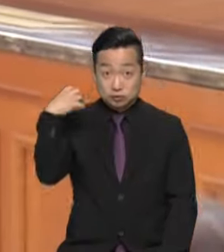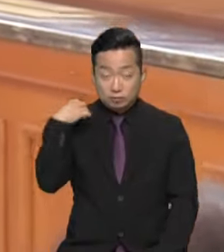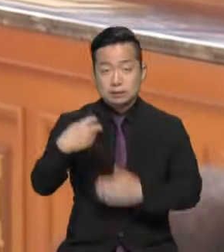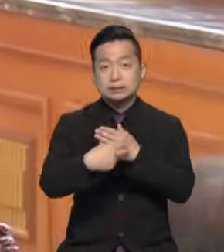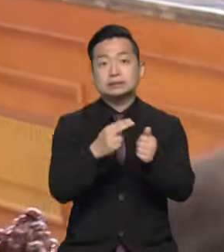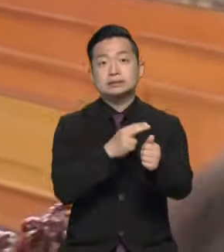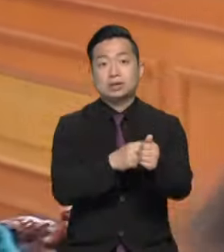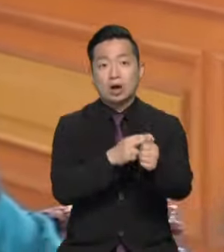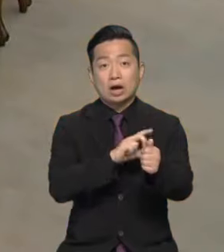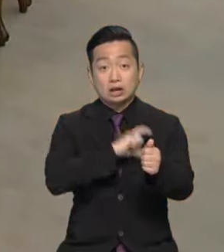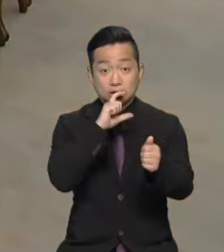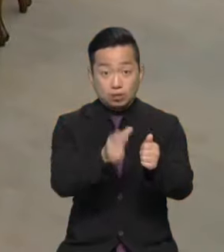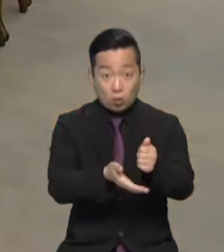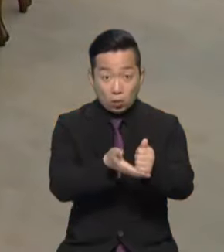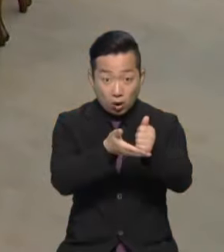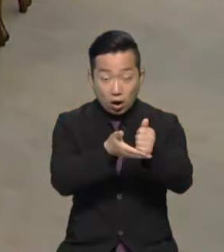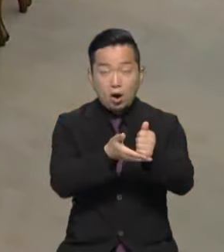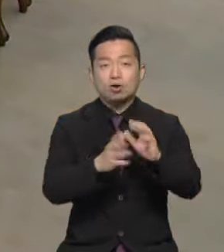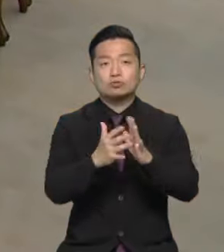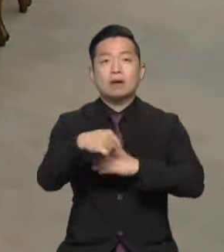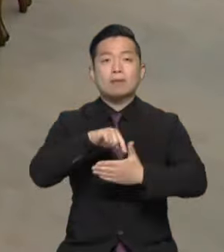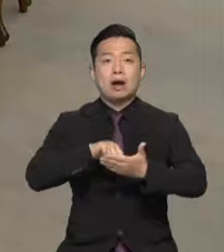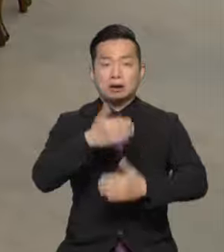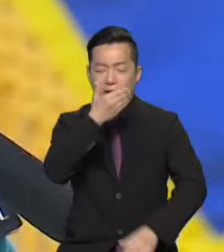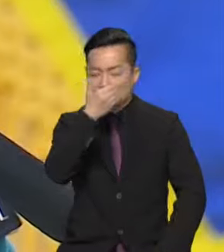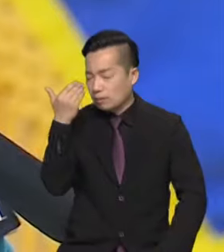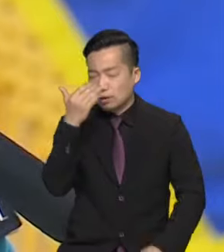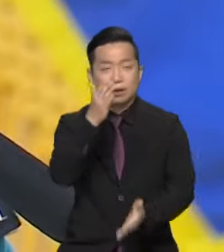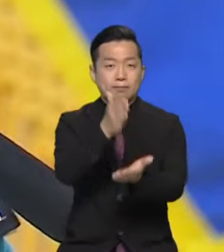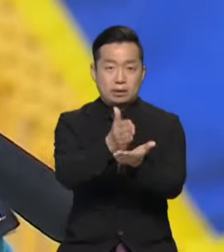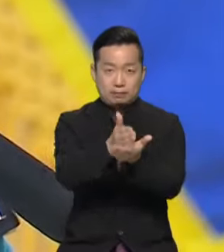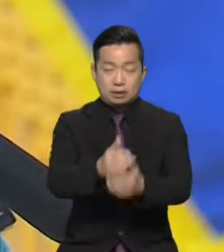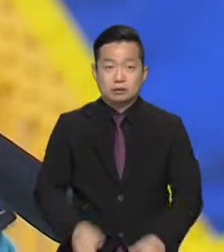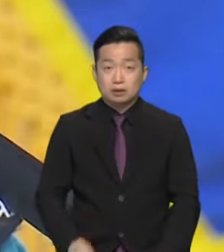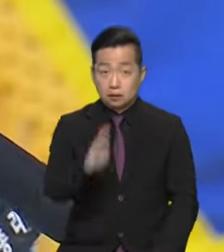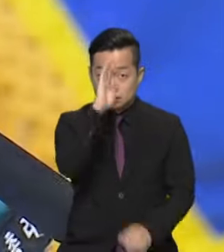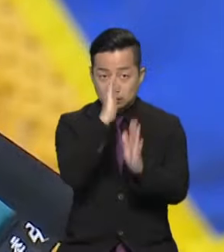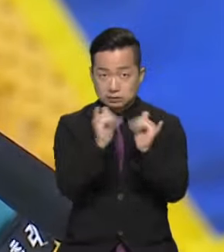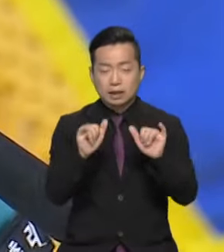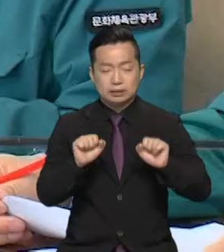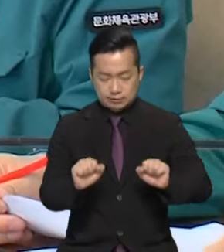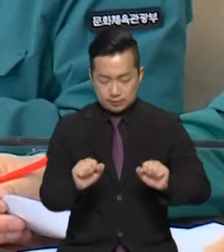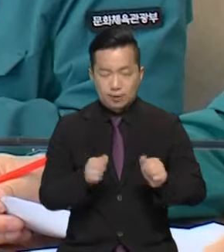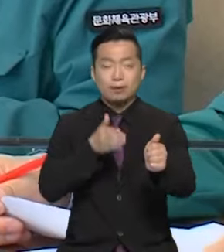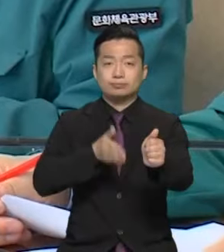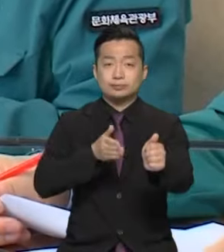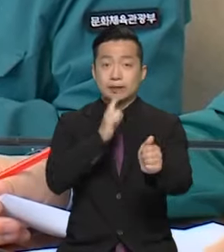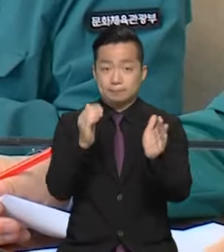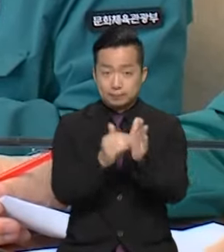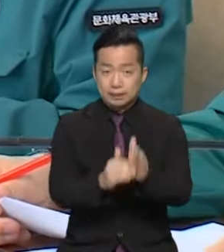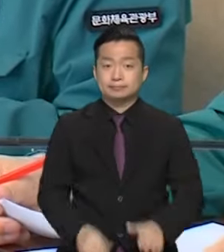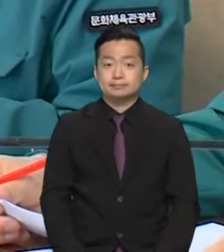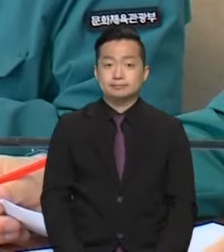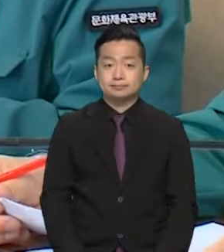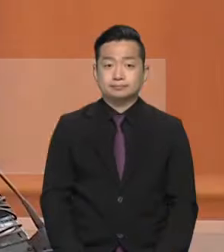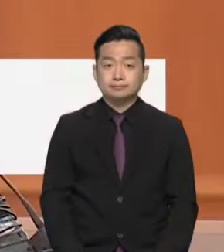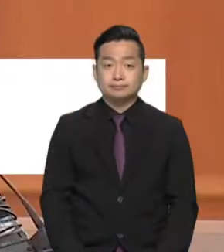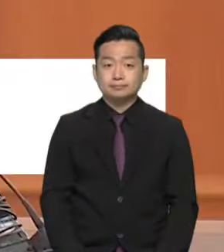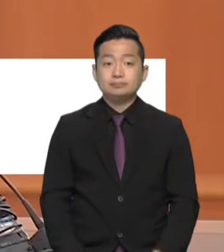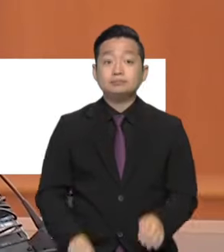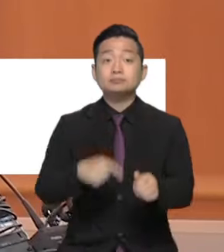의사 선생님으로 부르며 존경해온 국민의 마음을 외면하지 말라며 환자 곁을 지켜달라고 거듭 강조했습니다.